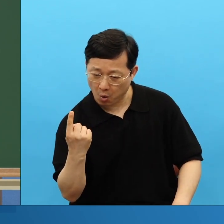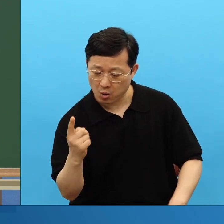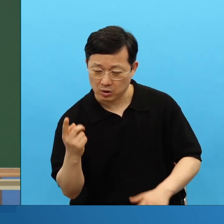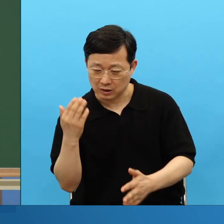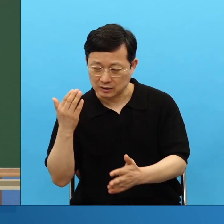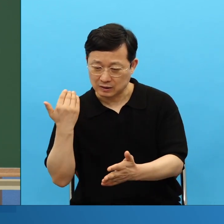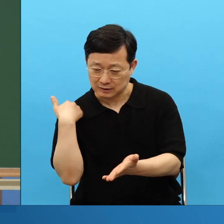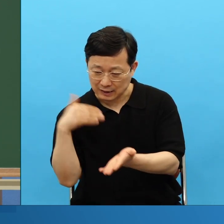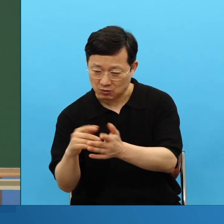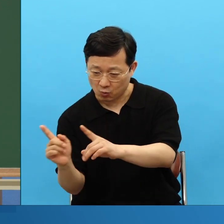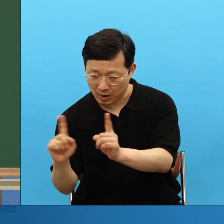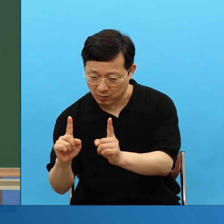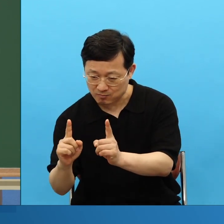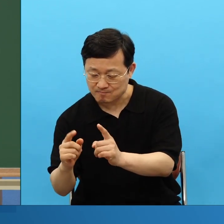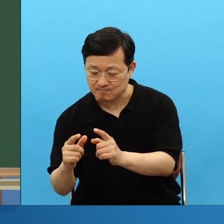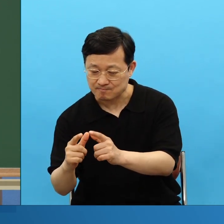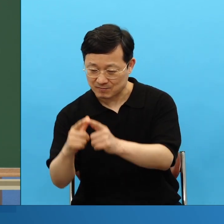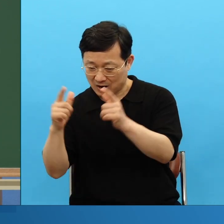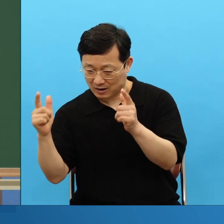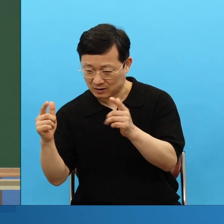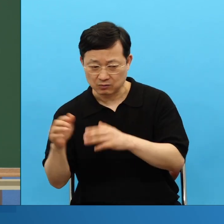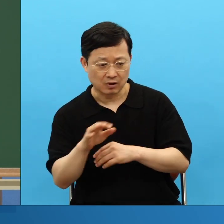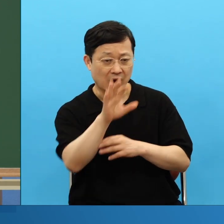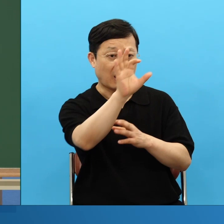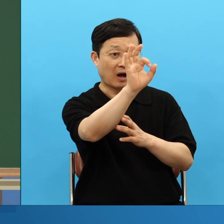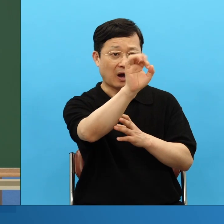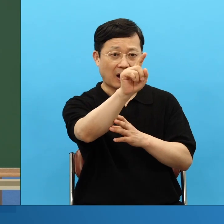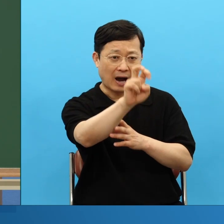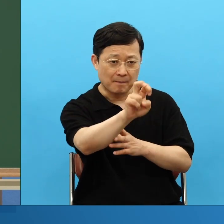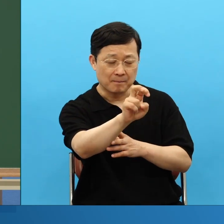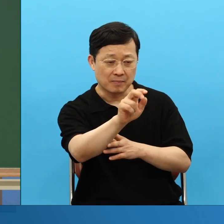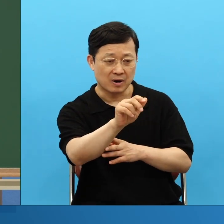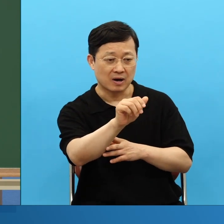정신병, 마약, 예수님 당시에